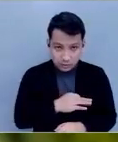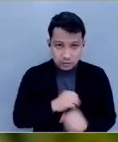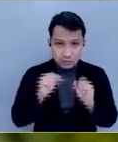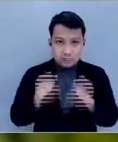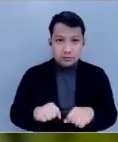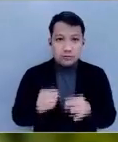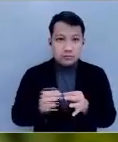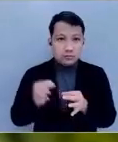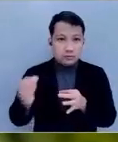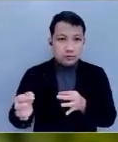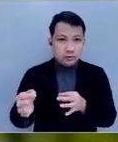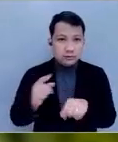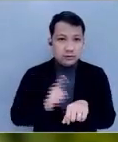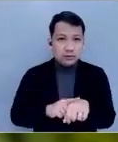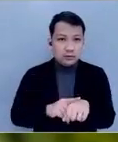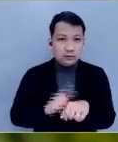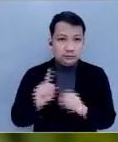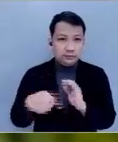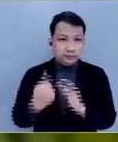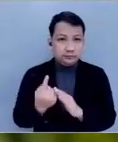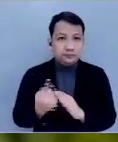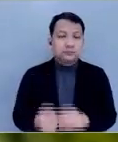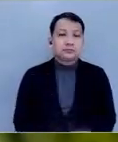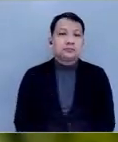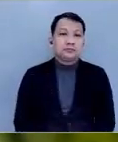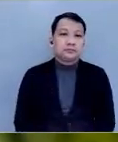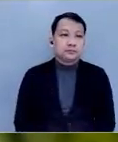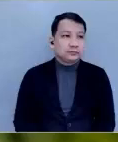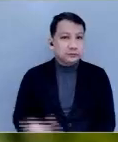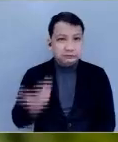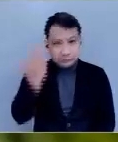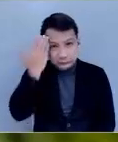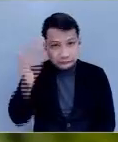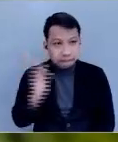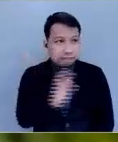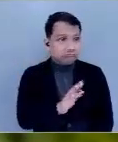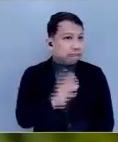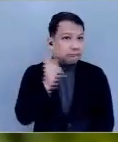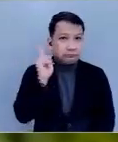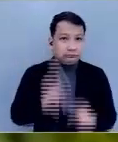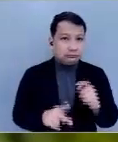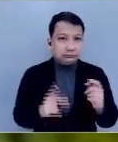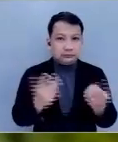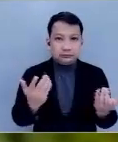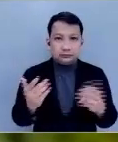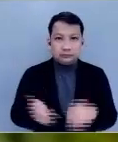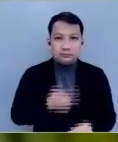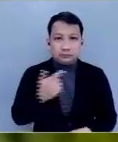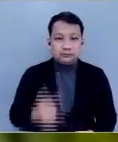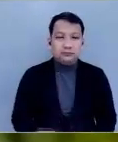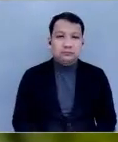ma-extend yung voting hours? Kung sakasakaling hindi nila mahanap yung mga precinct numbers nila at matagalan dyan?